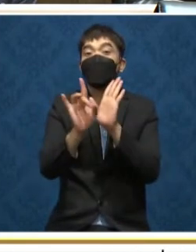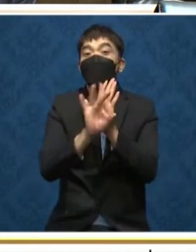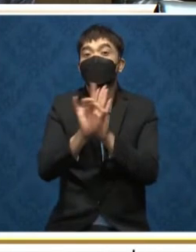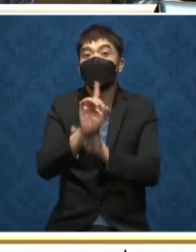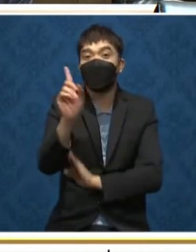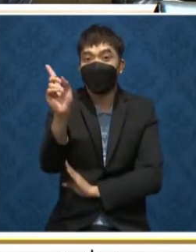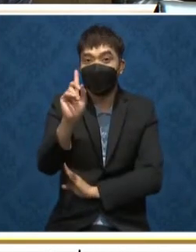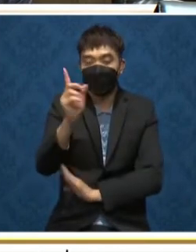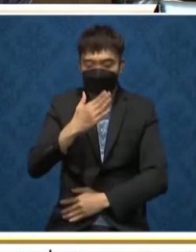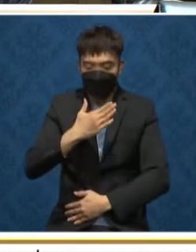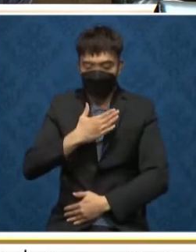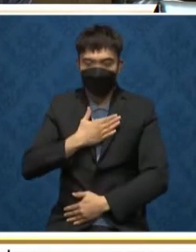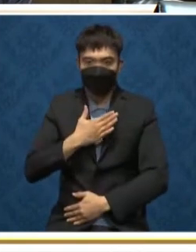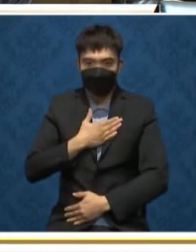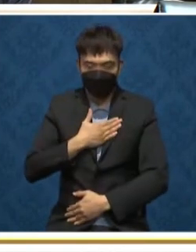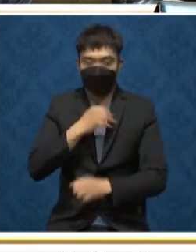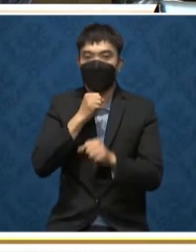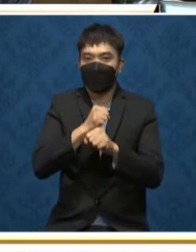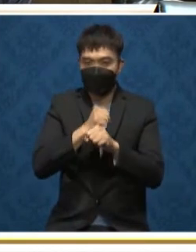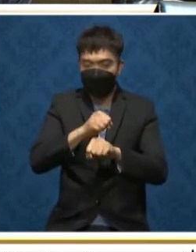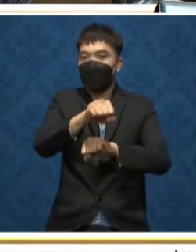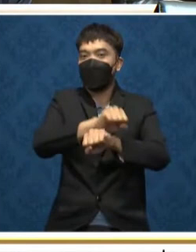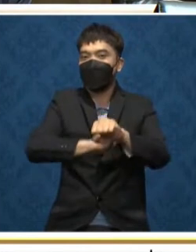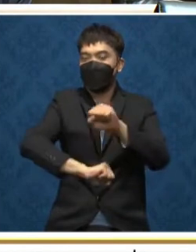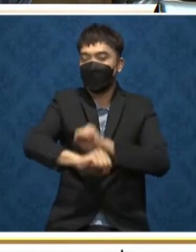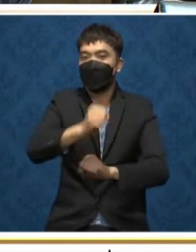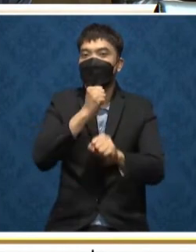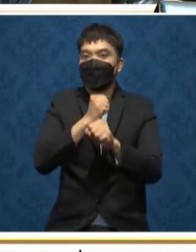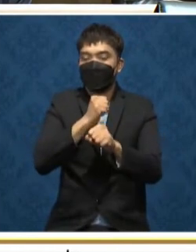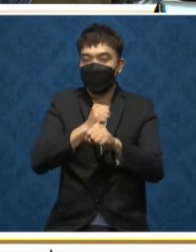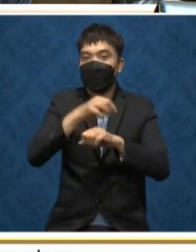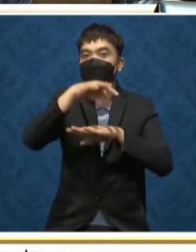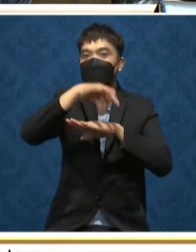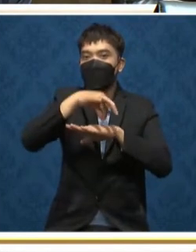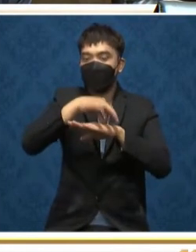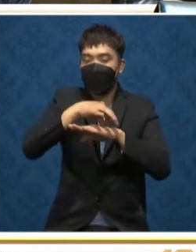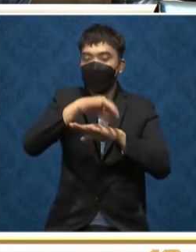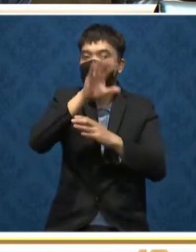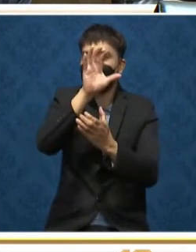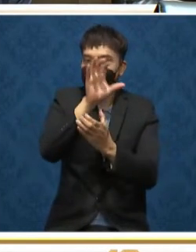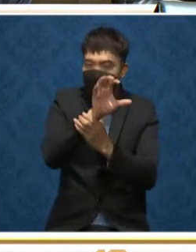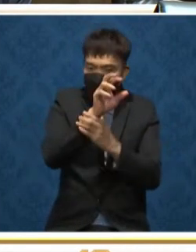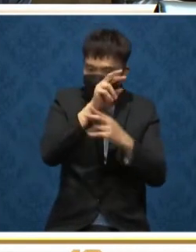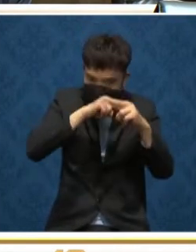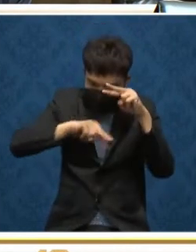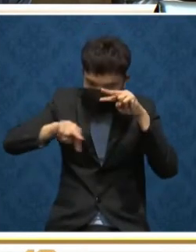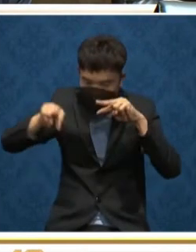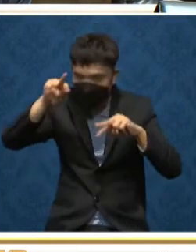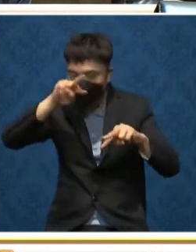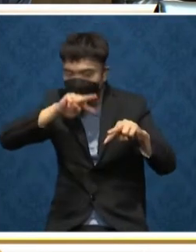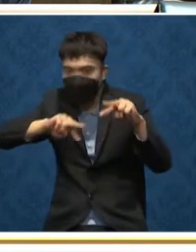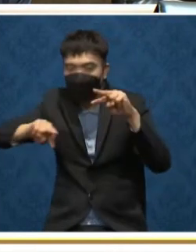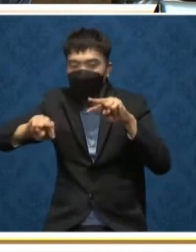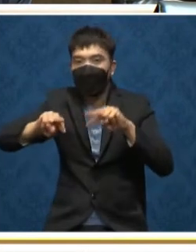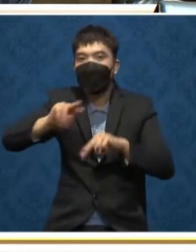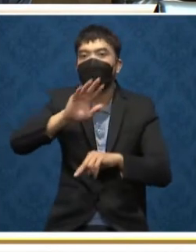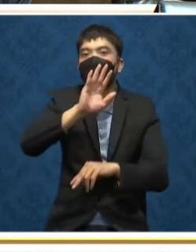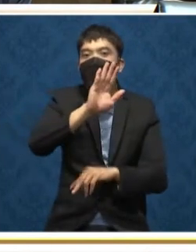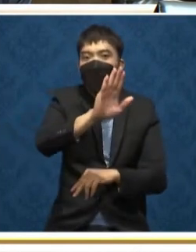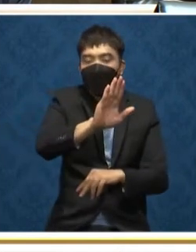ผมกระทำหน้าที่ในการกำกับดูแลงานของสถาบัน